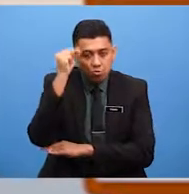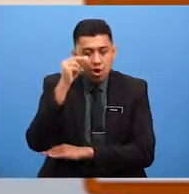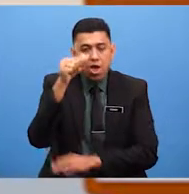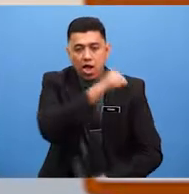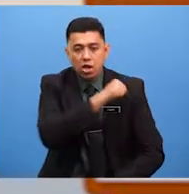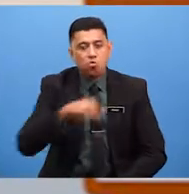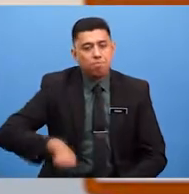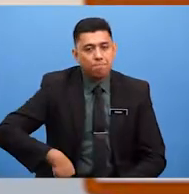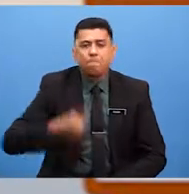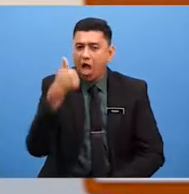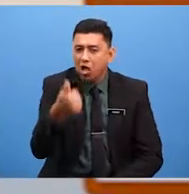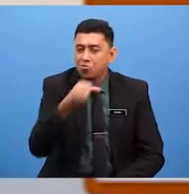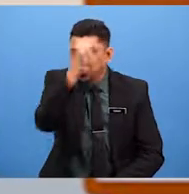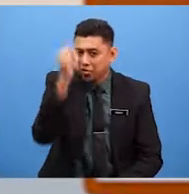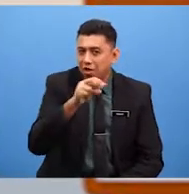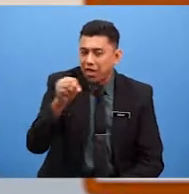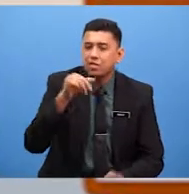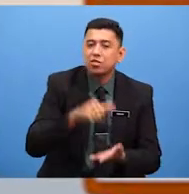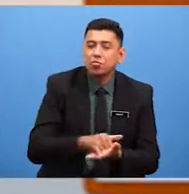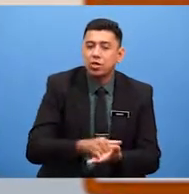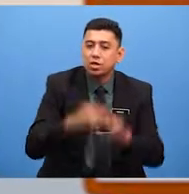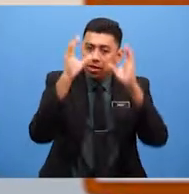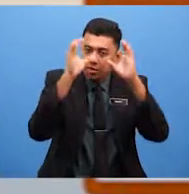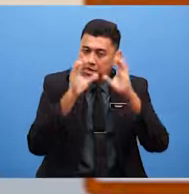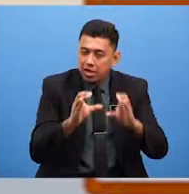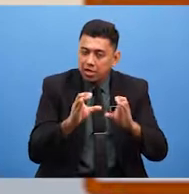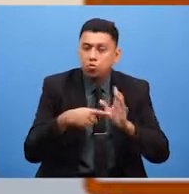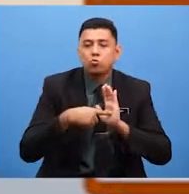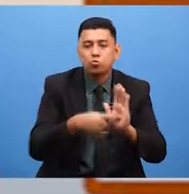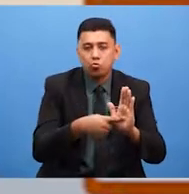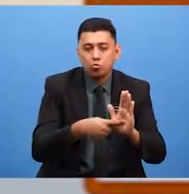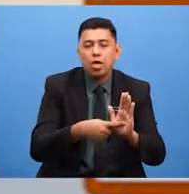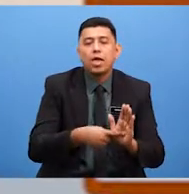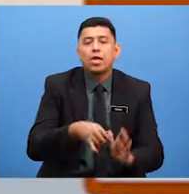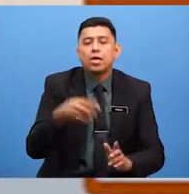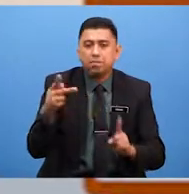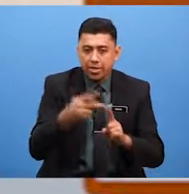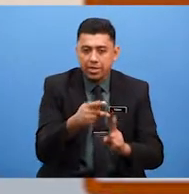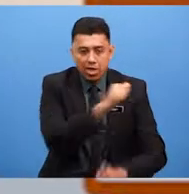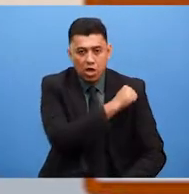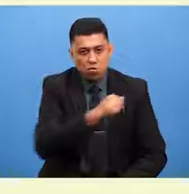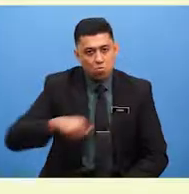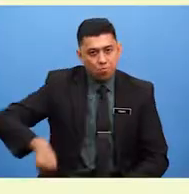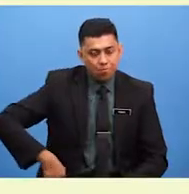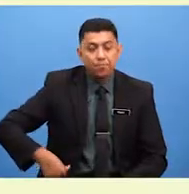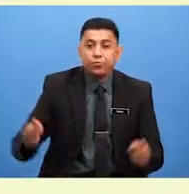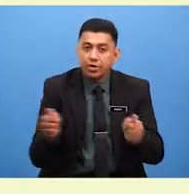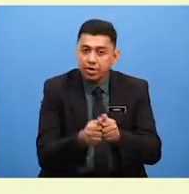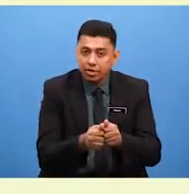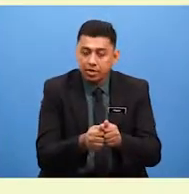soalan itu, Cibika. Cara tunjukkan rasa hormat kepada Yang di-Pertuan Agong adalah